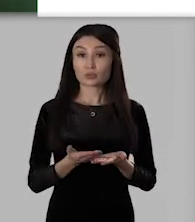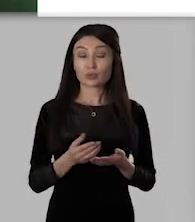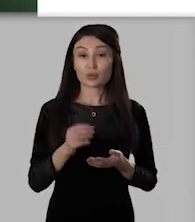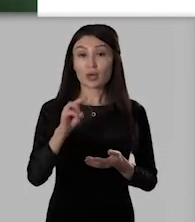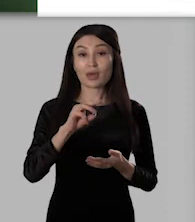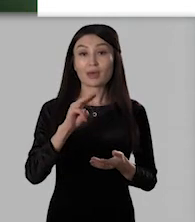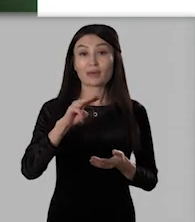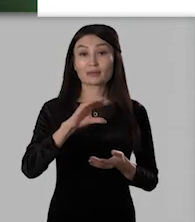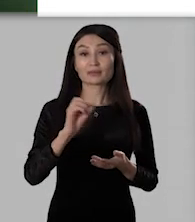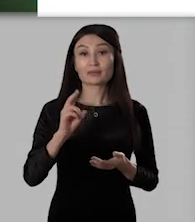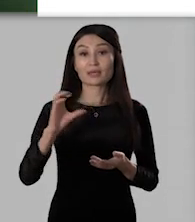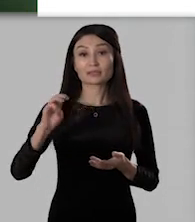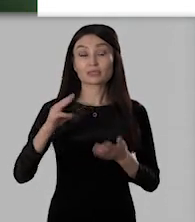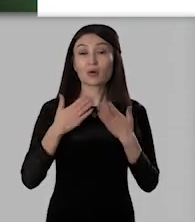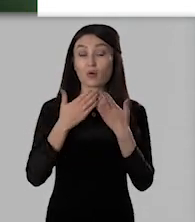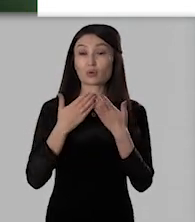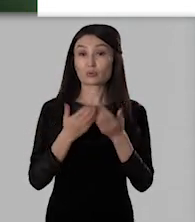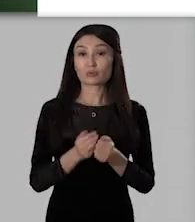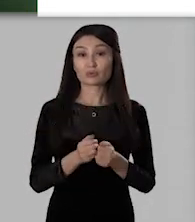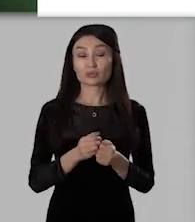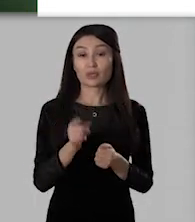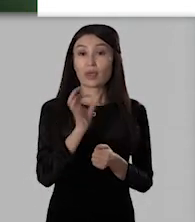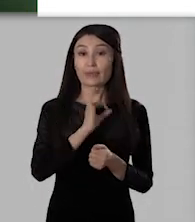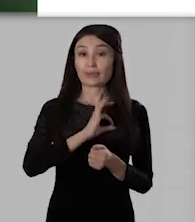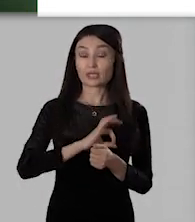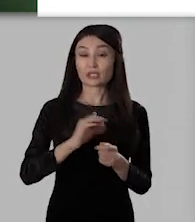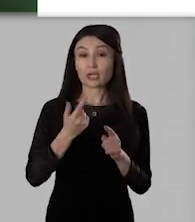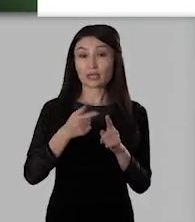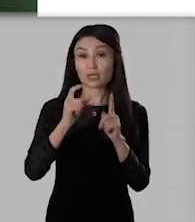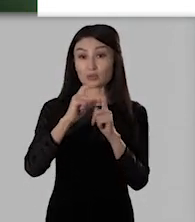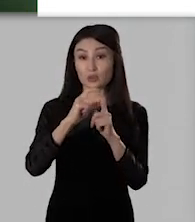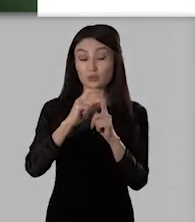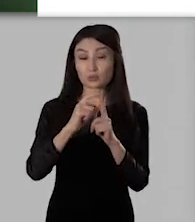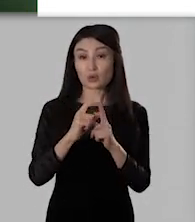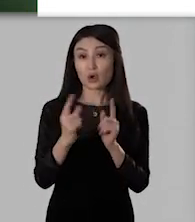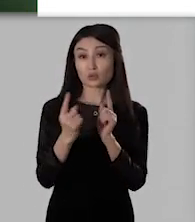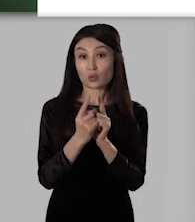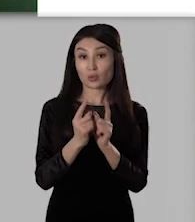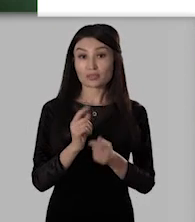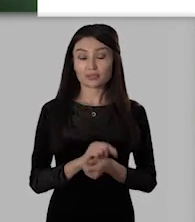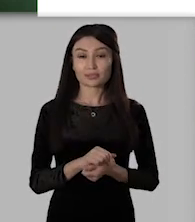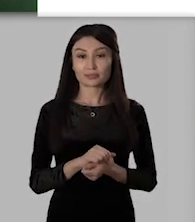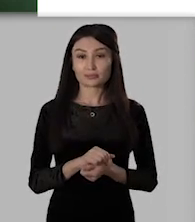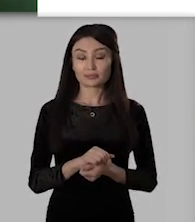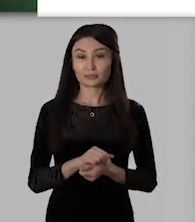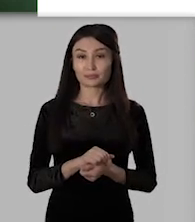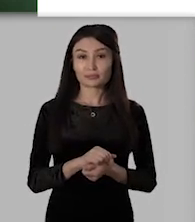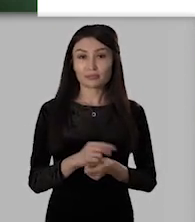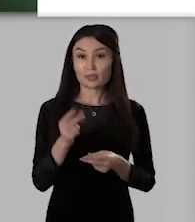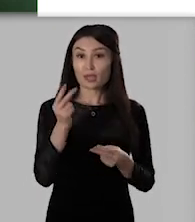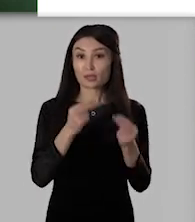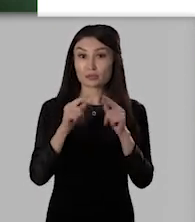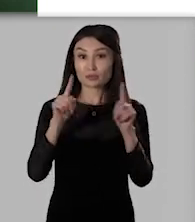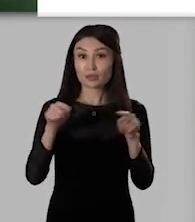текст окуйбуз. Текстте киреше деген сөзгө жолугасыңар. Сүрөттү